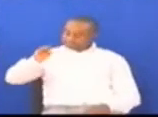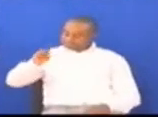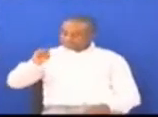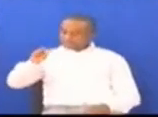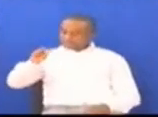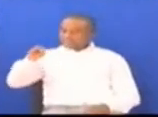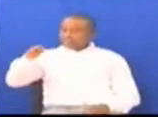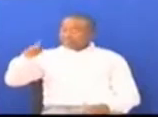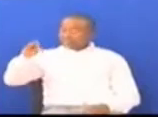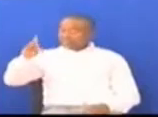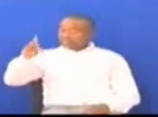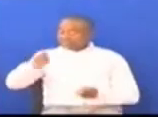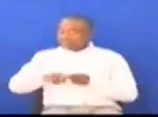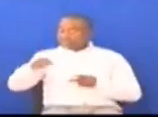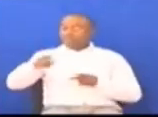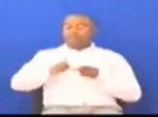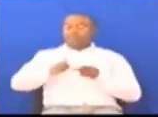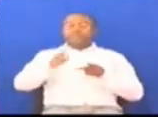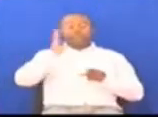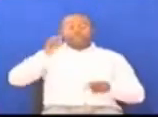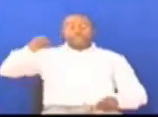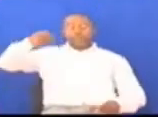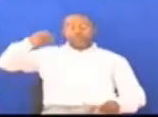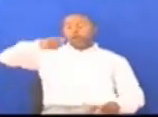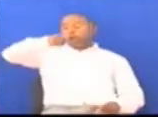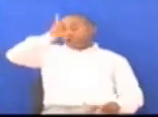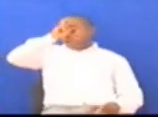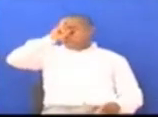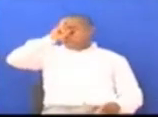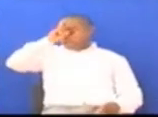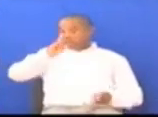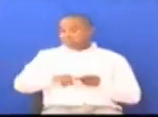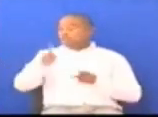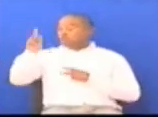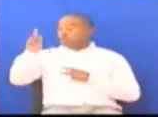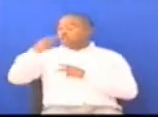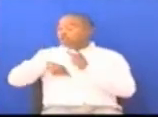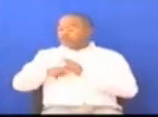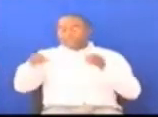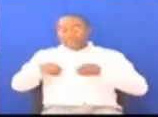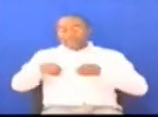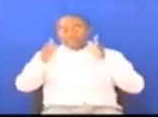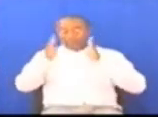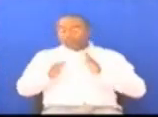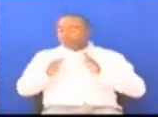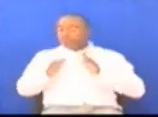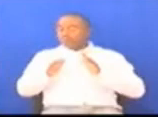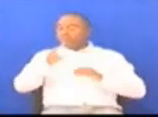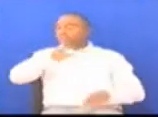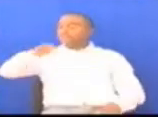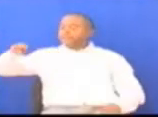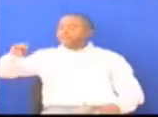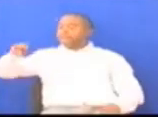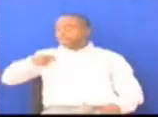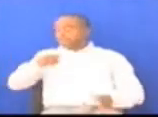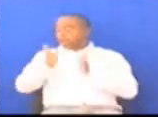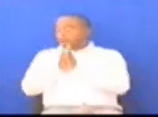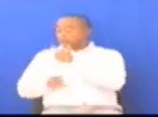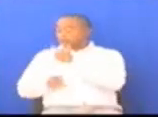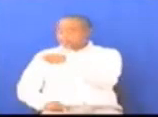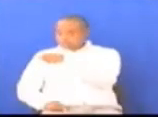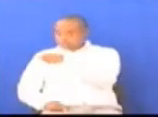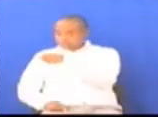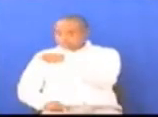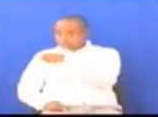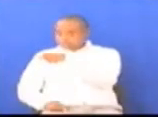ni jua likali, na wewe mwenzetu ndio unaingia vikao vya juu vya Chama cha Mapinduzi. Tunaomba mimi